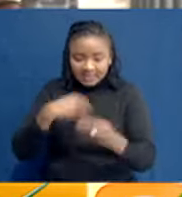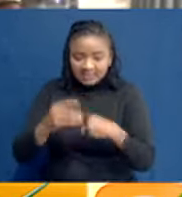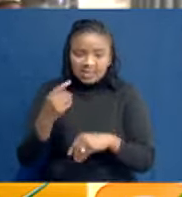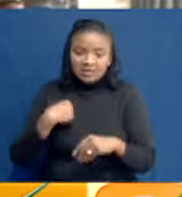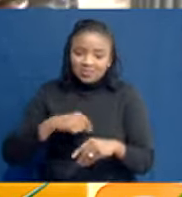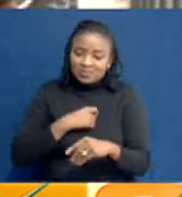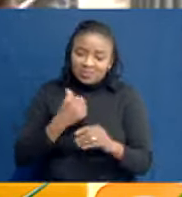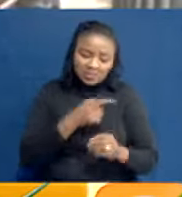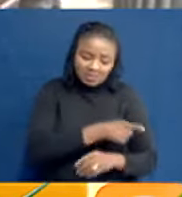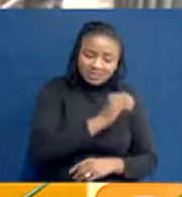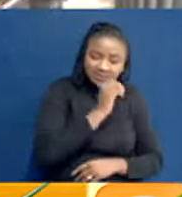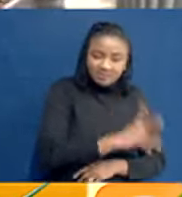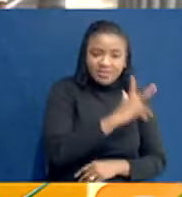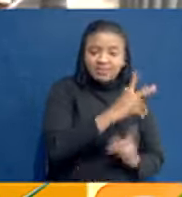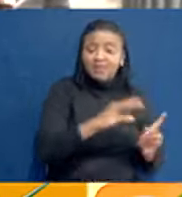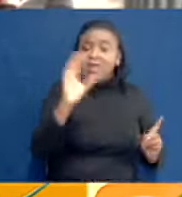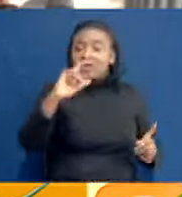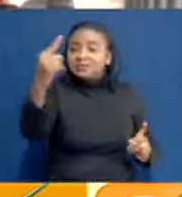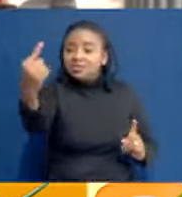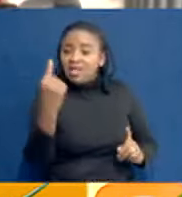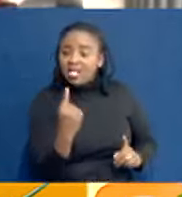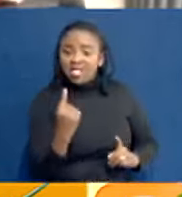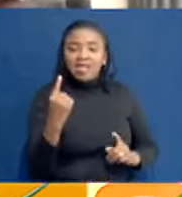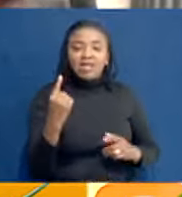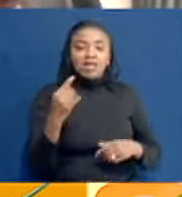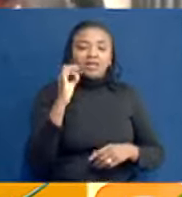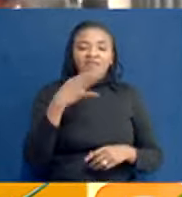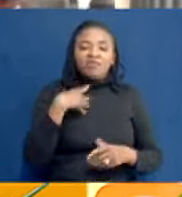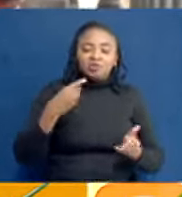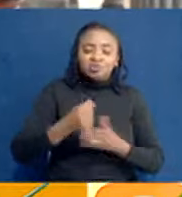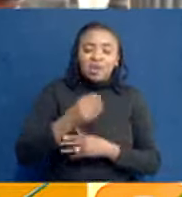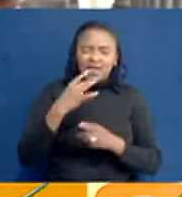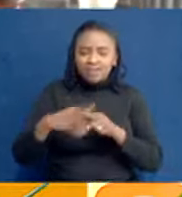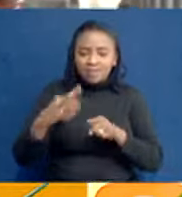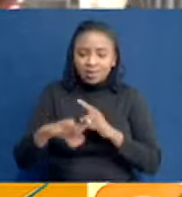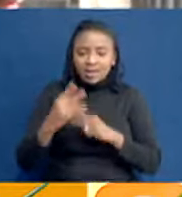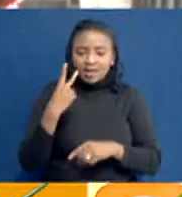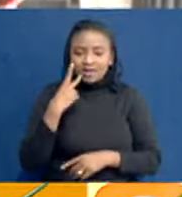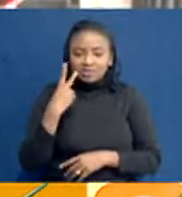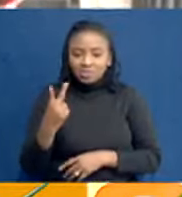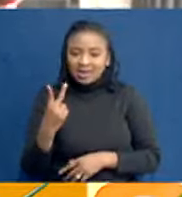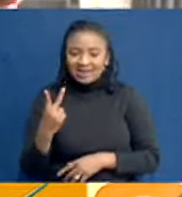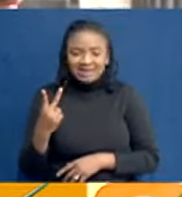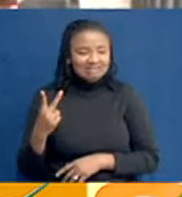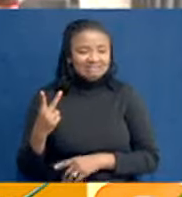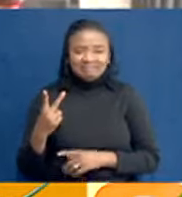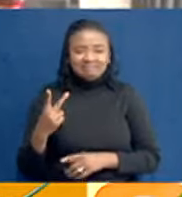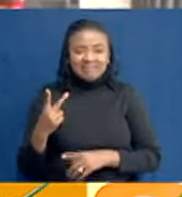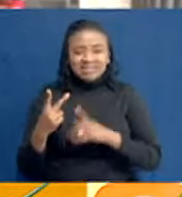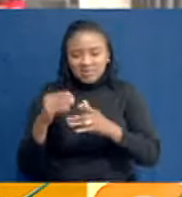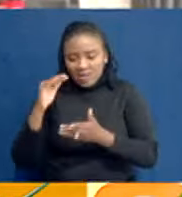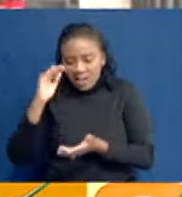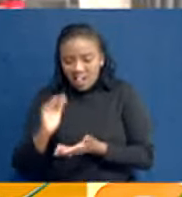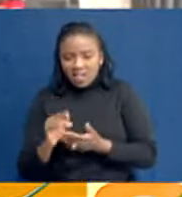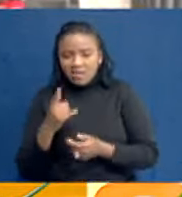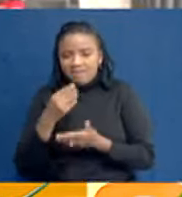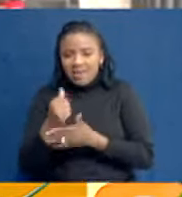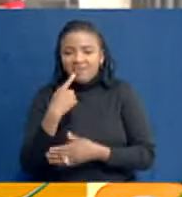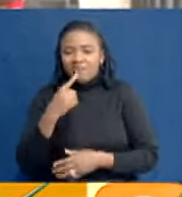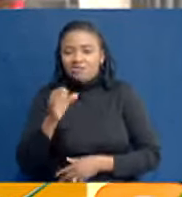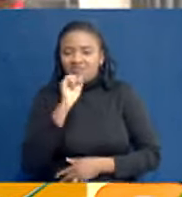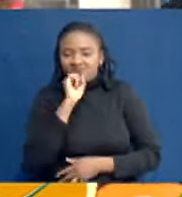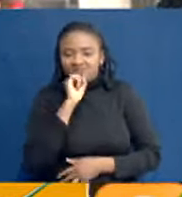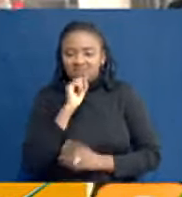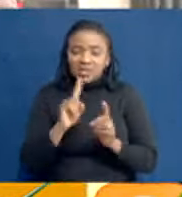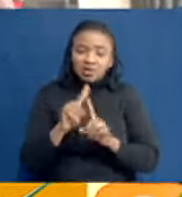akija, kama ni mtu hoteli, akituma mboga ya 200, anachukua ya 150. Mwenyewe pia anararamika huko.